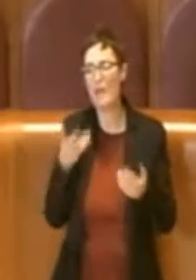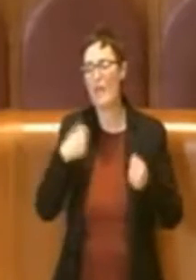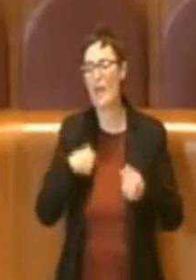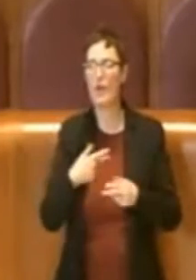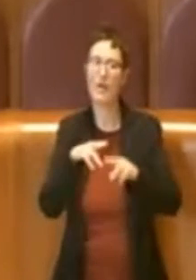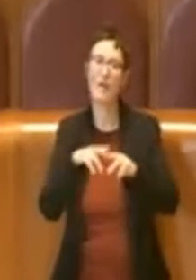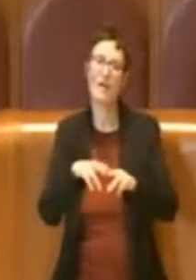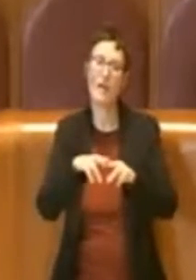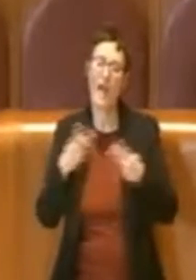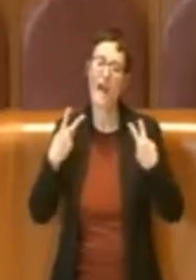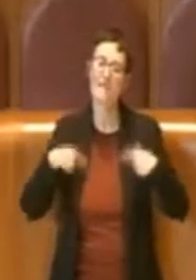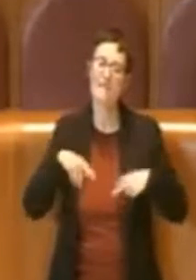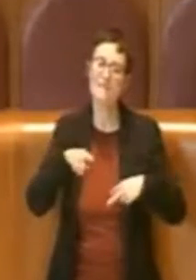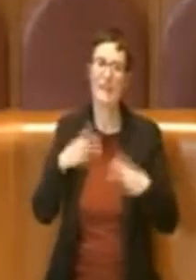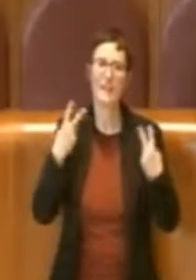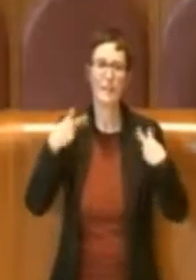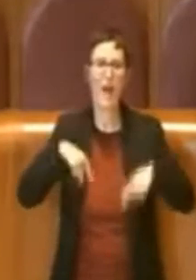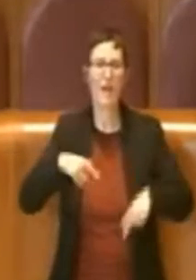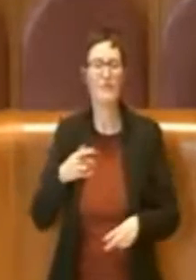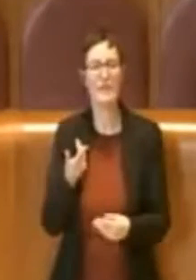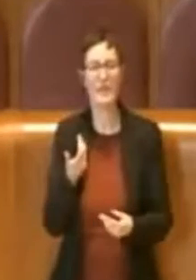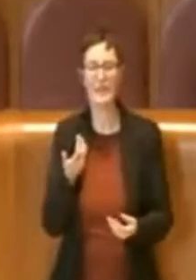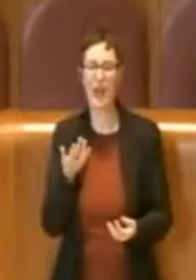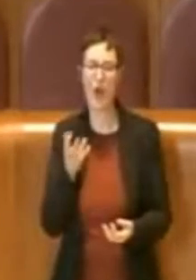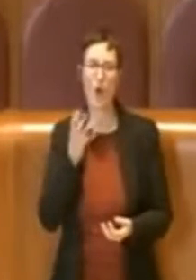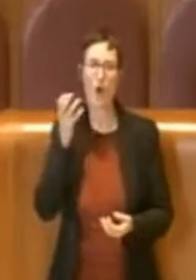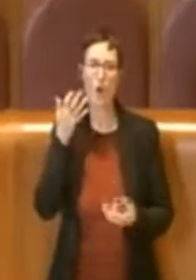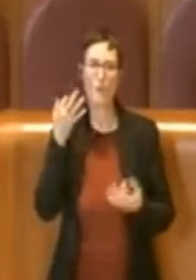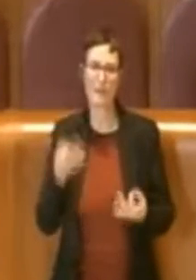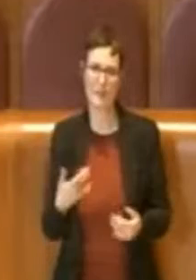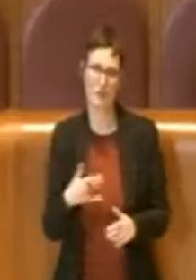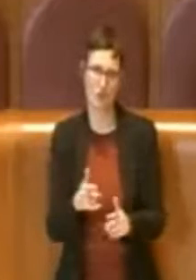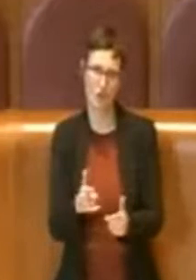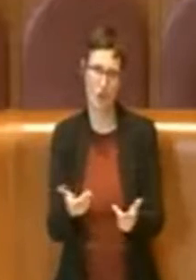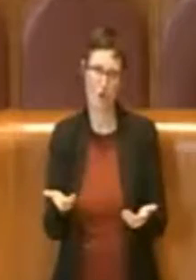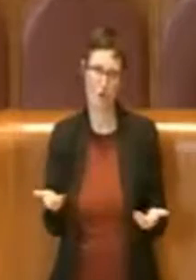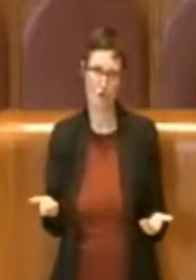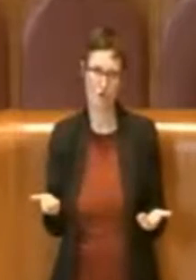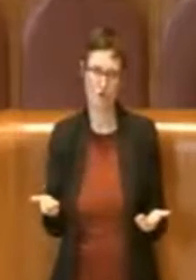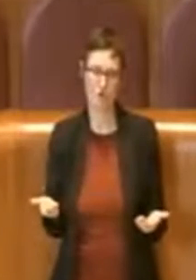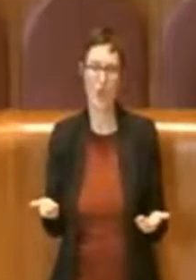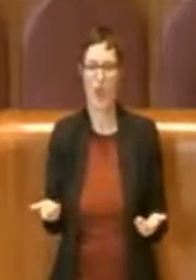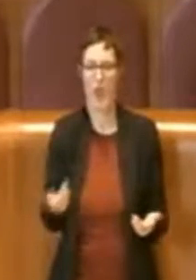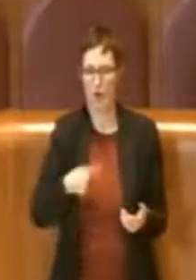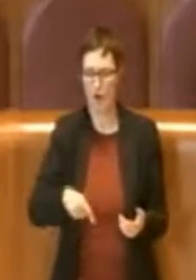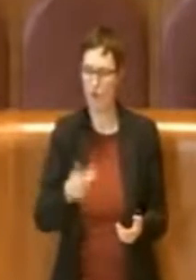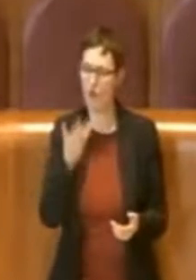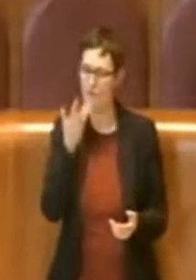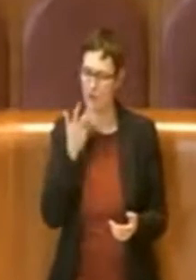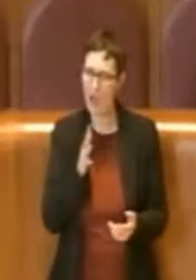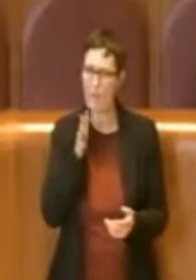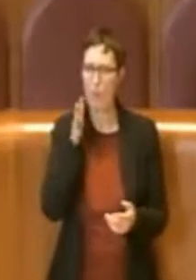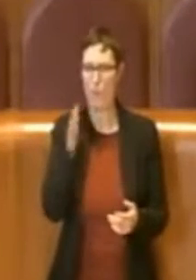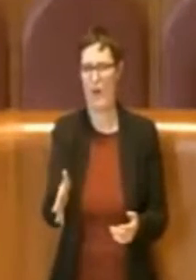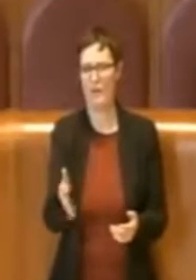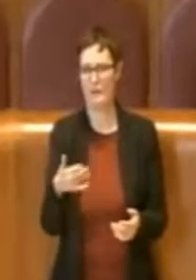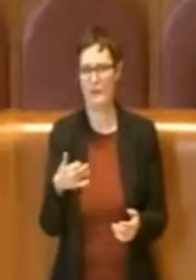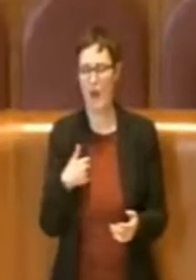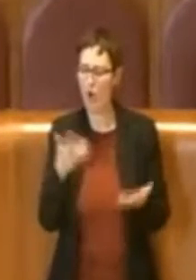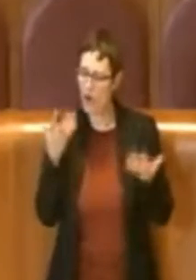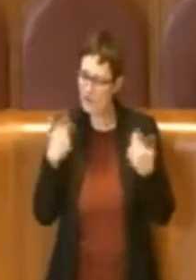allora ne vogliamo fare un'altra cosa e lo abbiamo dichiarato con le nostre delibere sulla chiusura dei